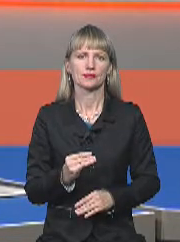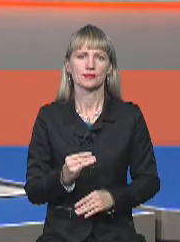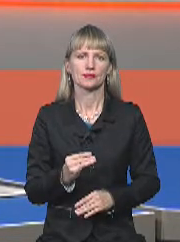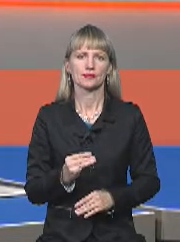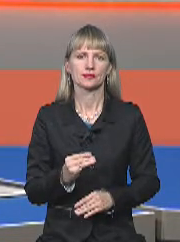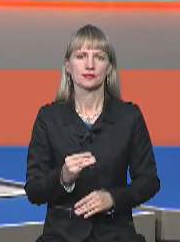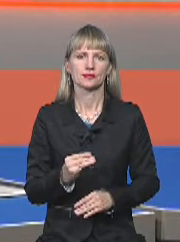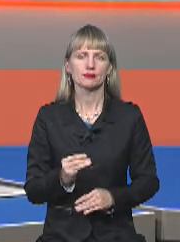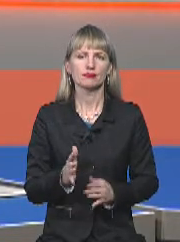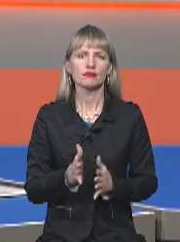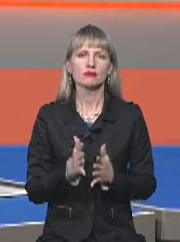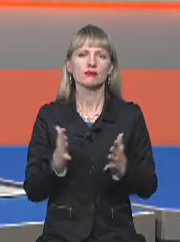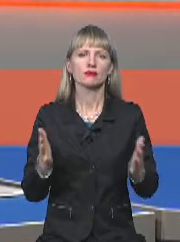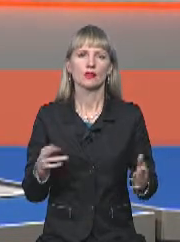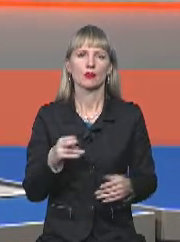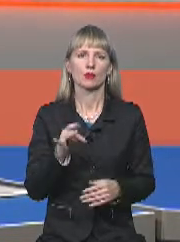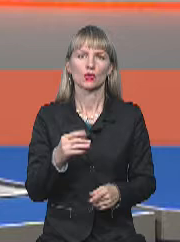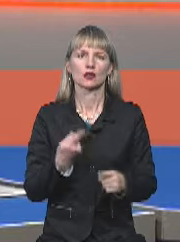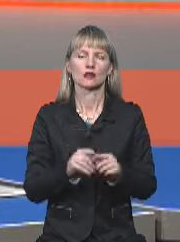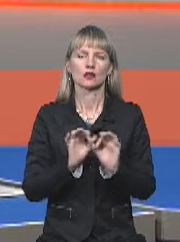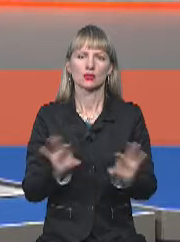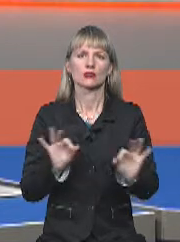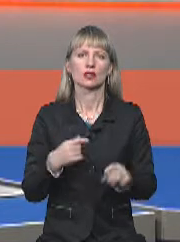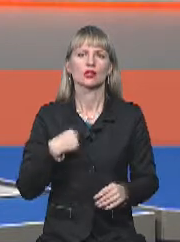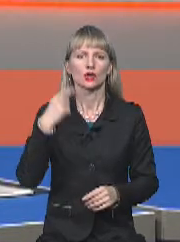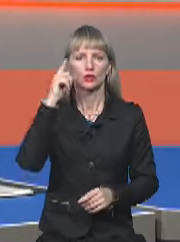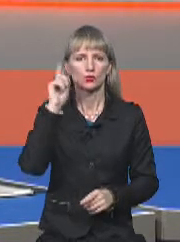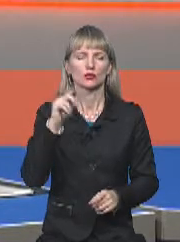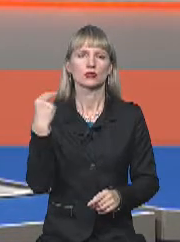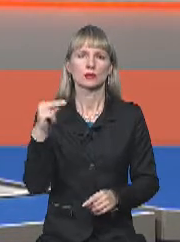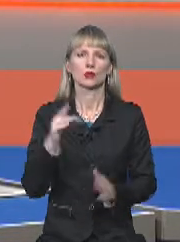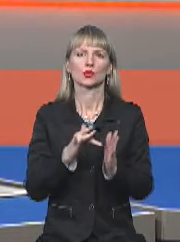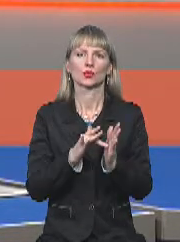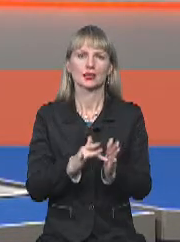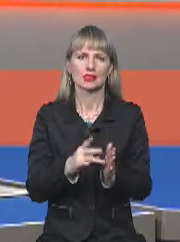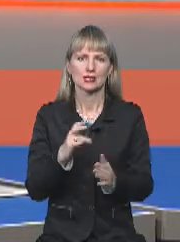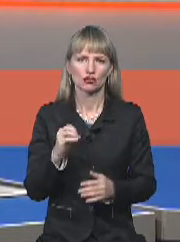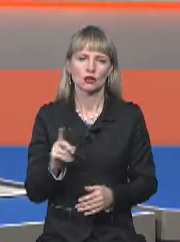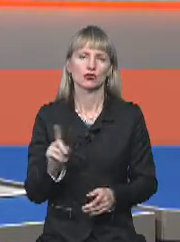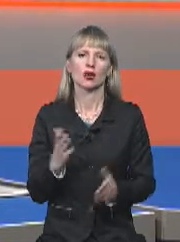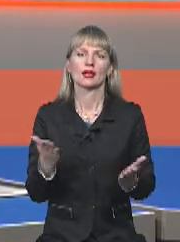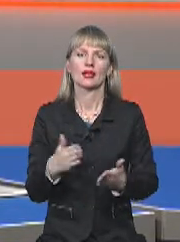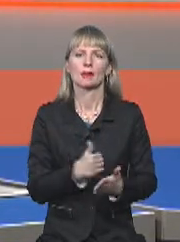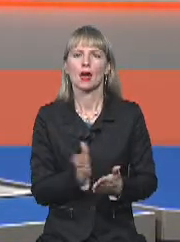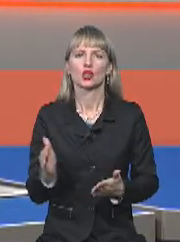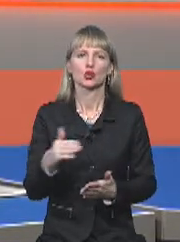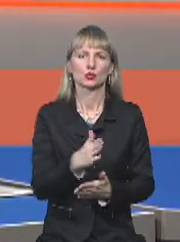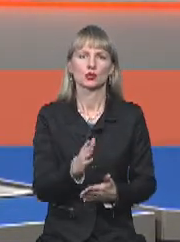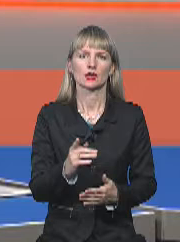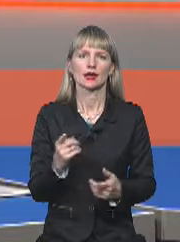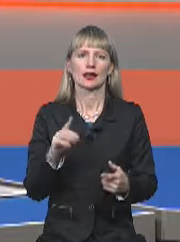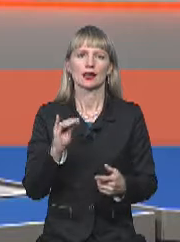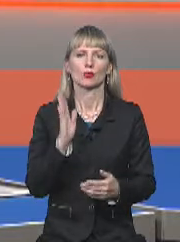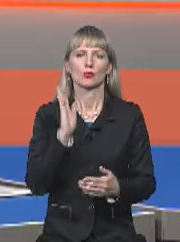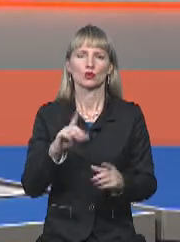ну, більше ну, про це розказати, ну, я думаю, що Запоріжжя туристичне, що якісь маршрути, що